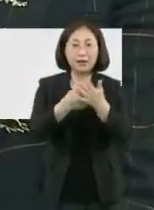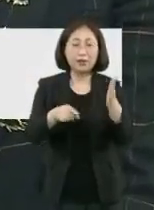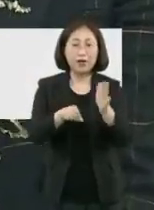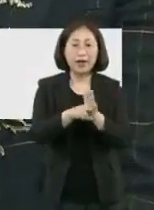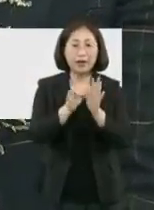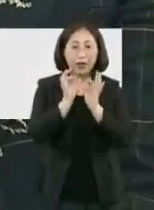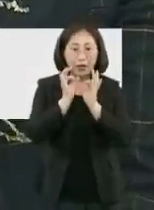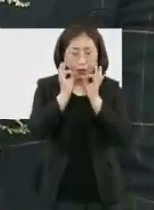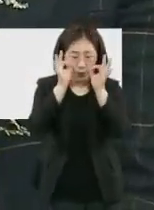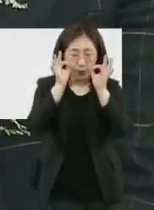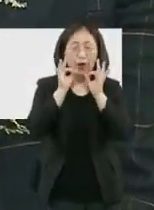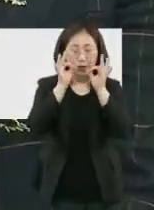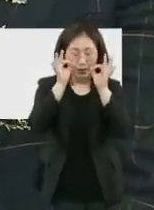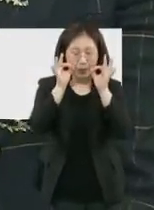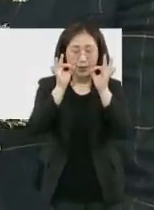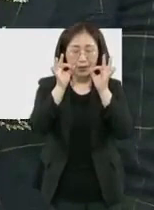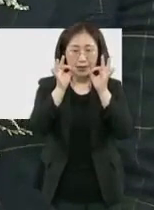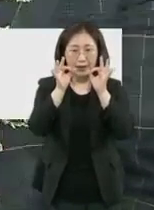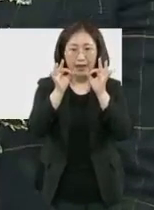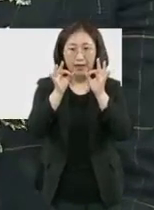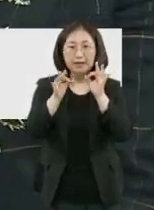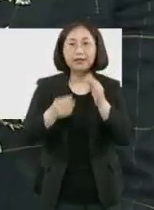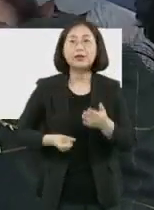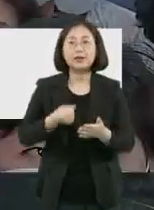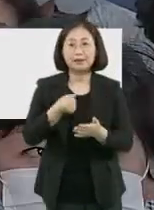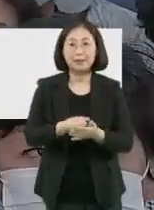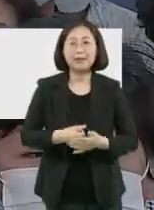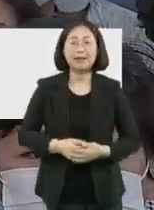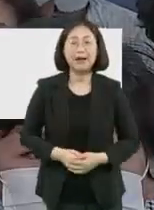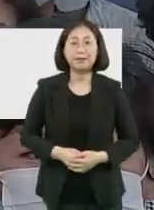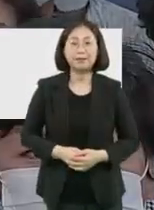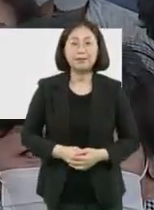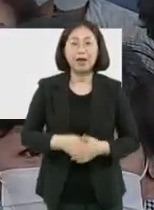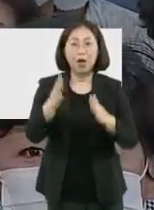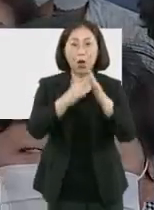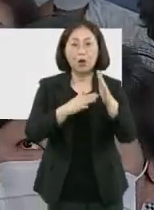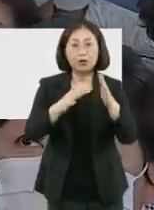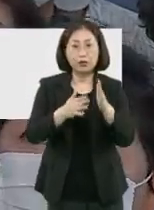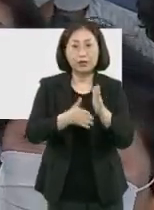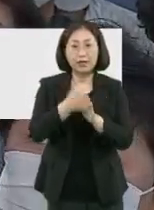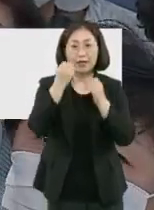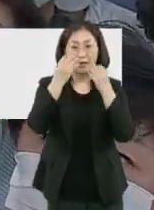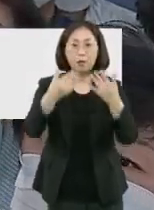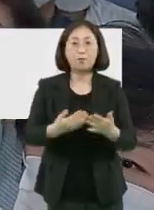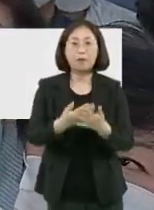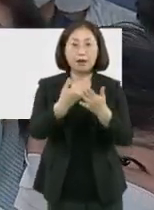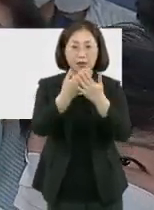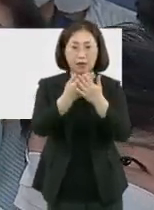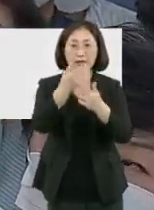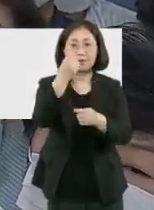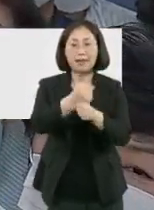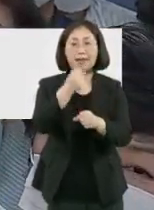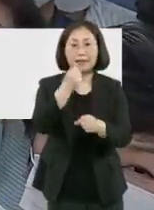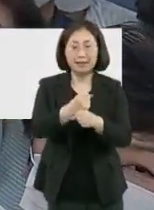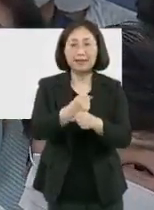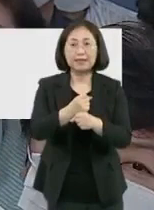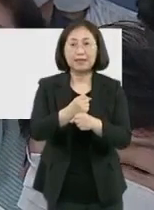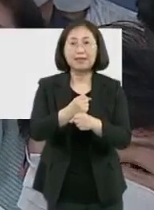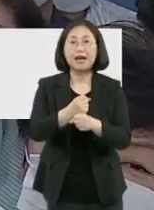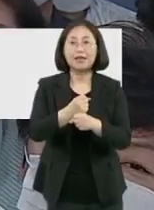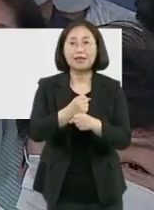위해서 노력하겠다는 결의를 다집니다. 공주시의 새로운 발전을